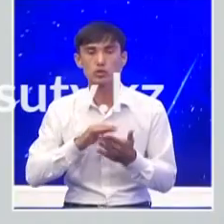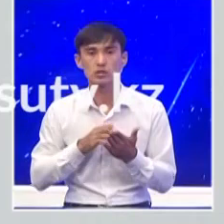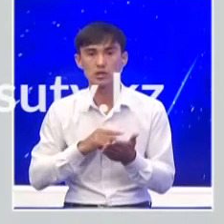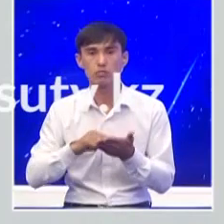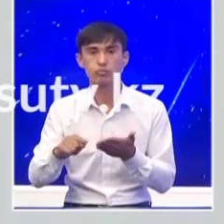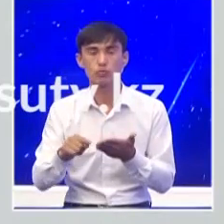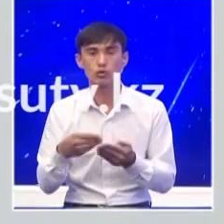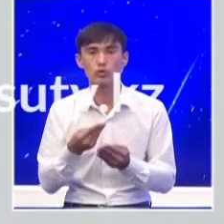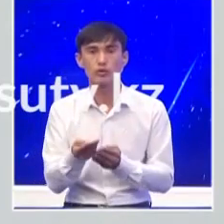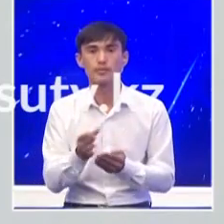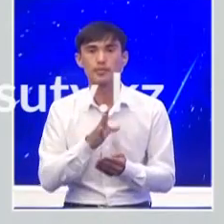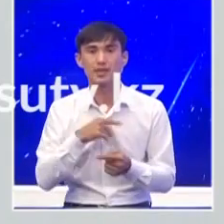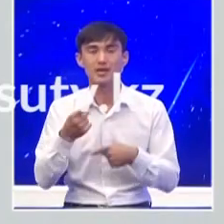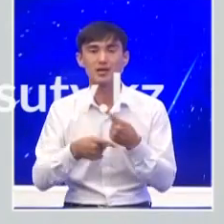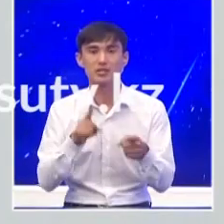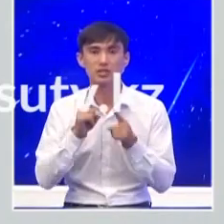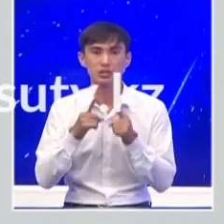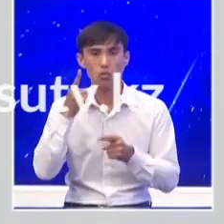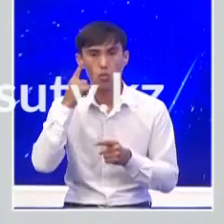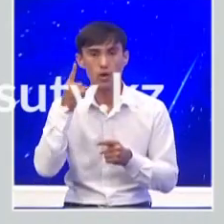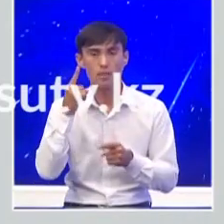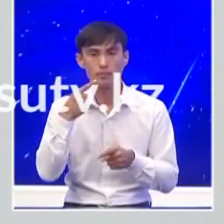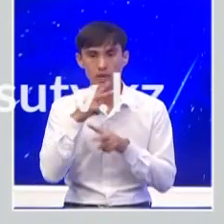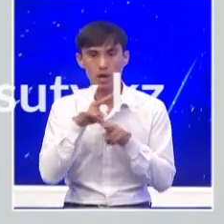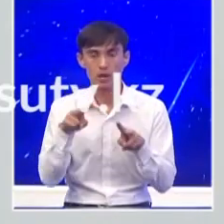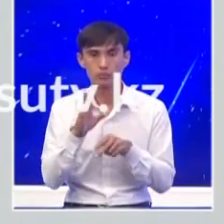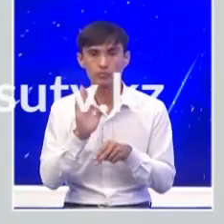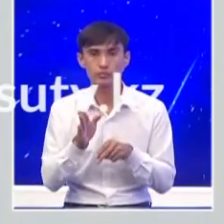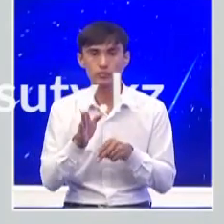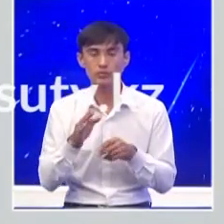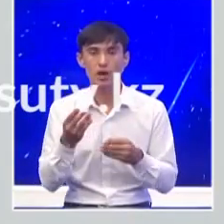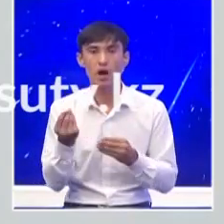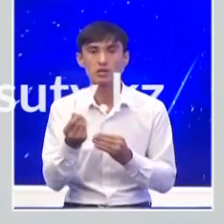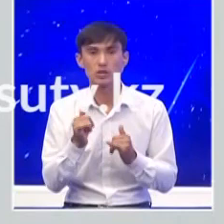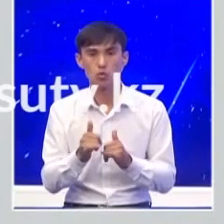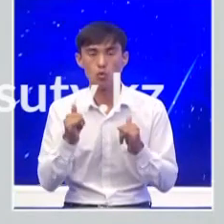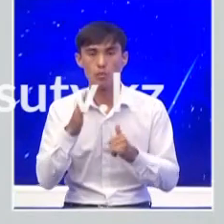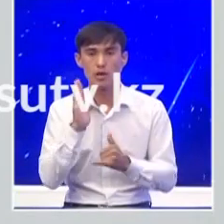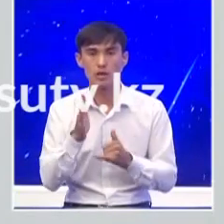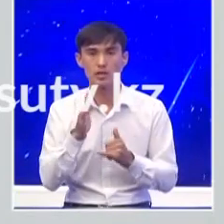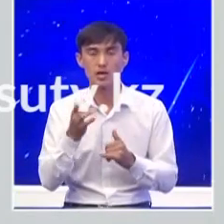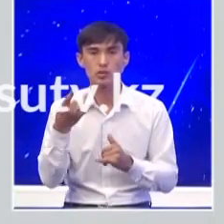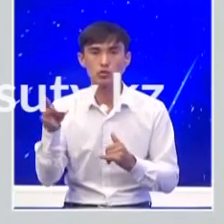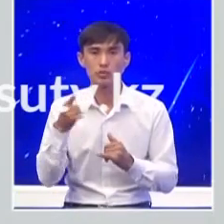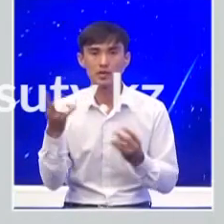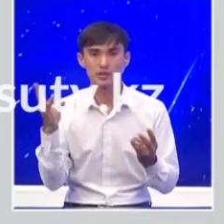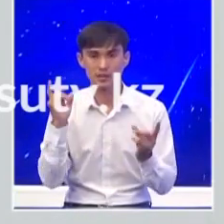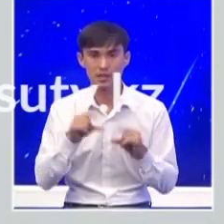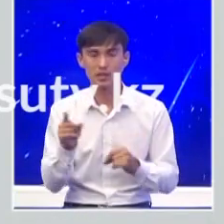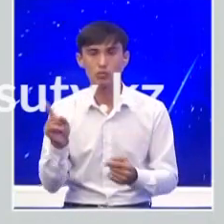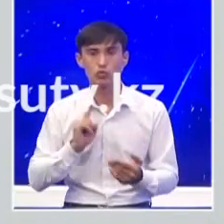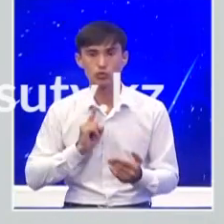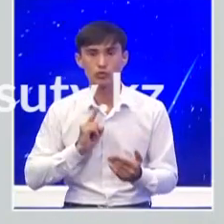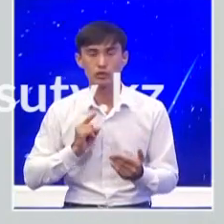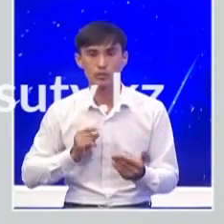Енді келесі сессияға ойлаймын, тағы да қарап жатамыз. Қаржылар көбейеді, республикадан келеді деп күтіп отырмыз, дорожный